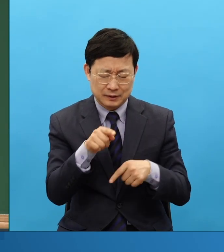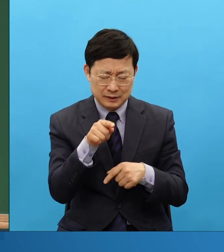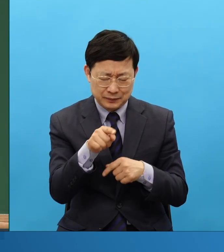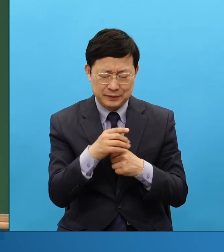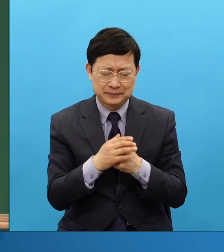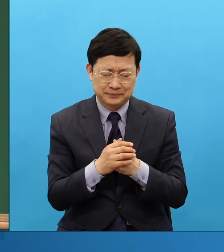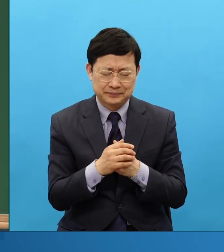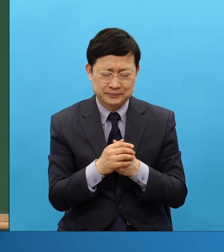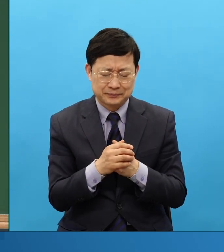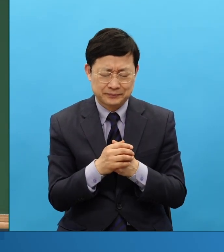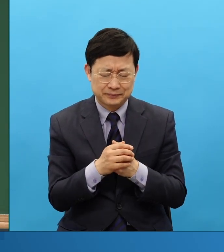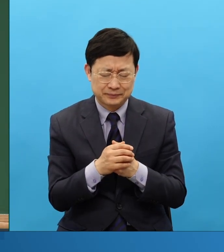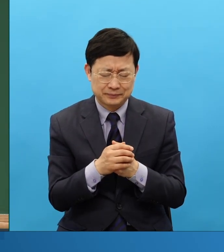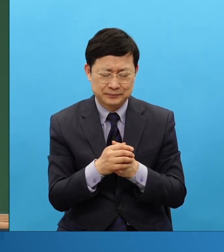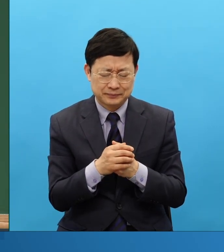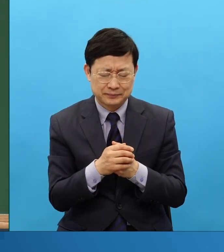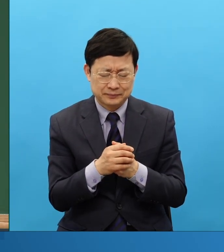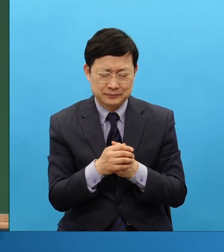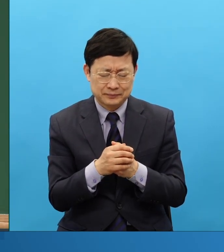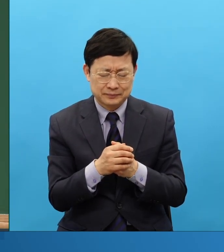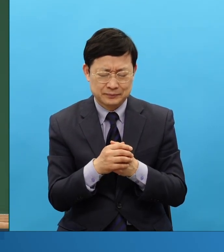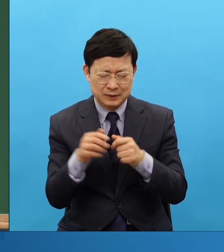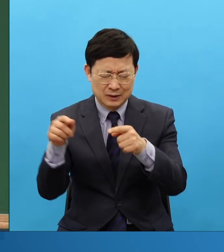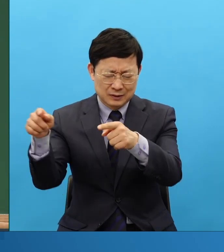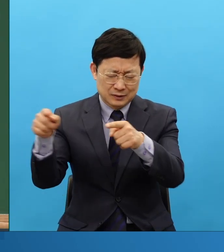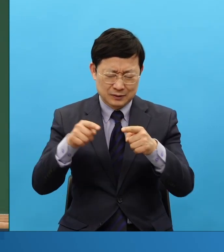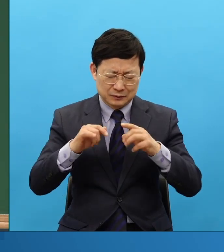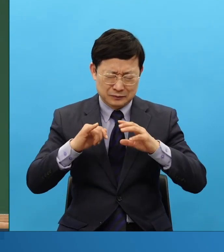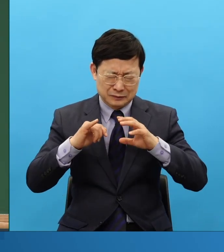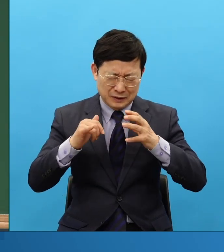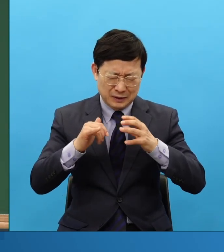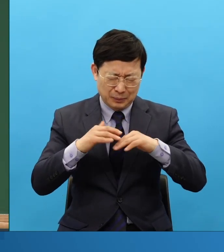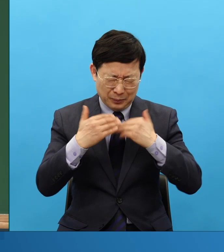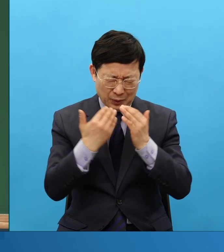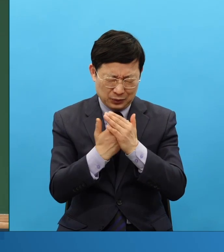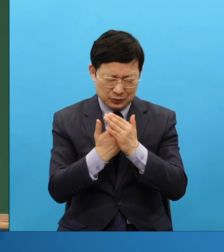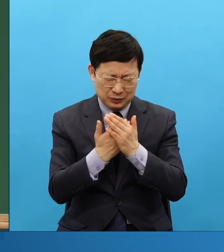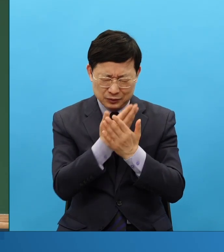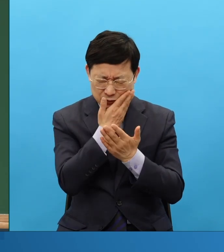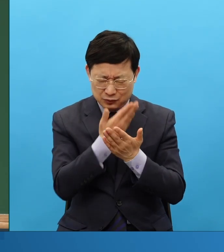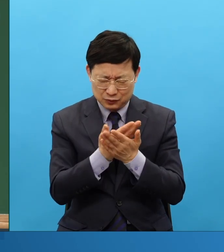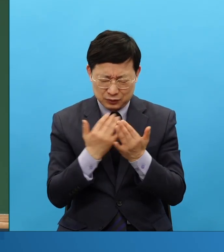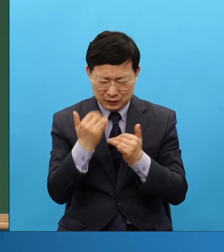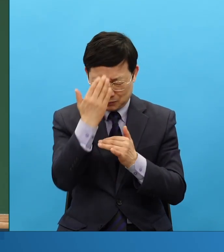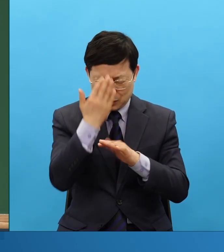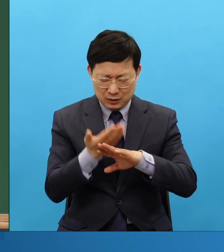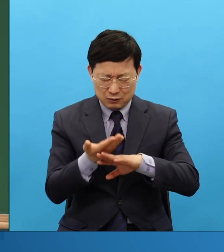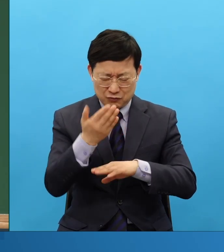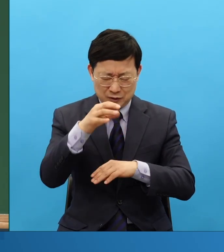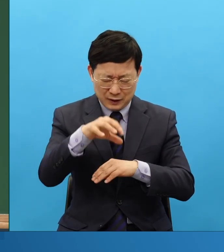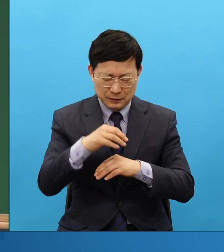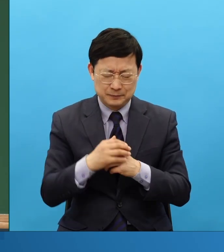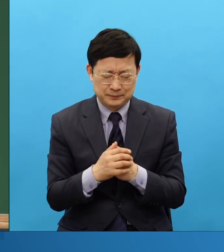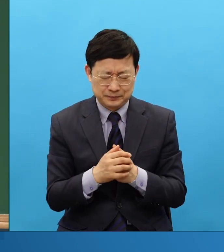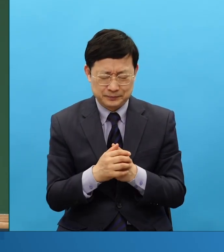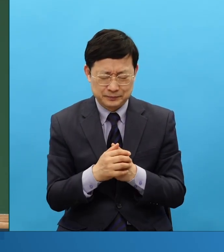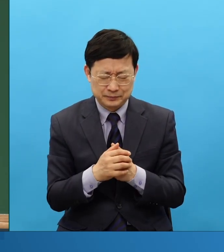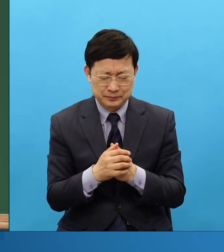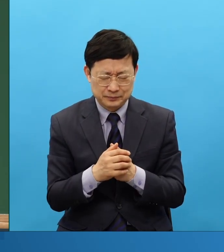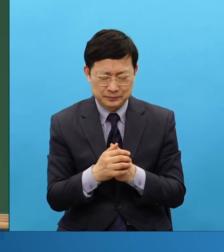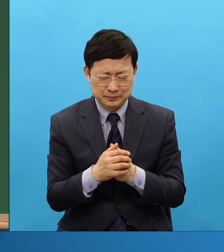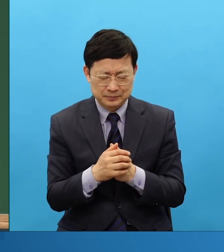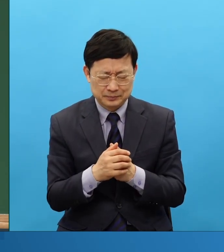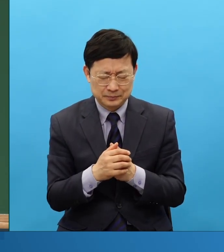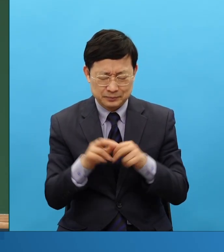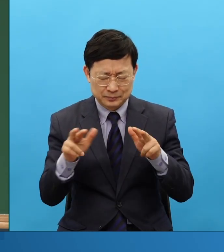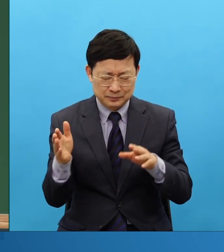And the powerful working of the Holy Spirit 전국 세계에 있는 모든 중직자들 위해 Upon the heads of all the church officers throughout